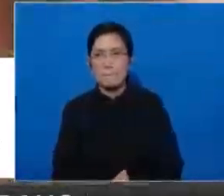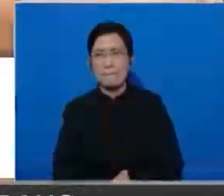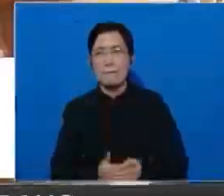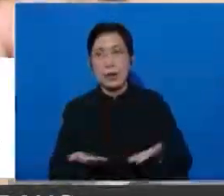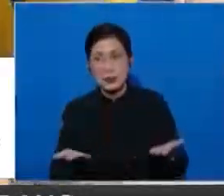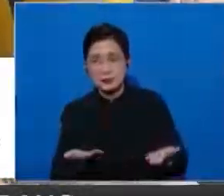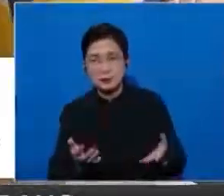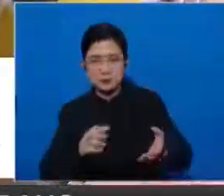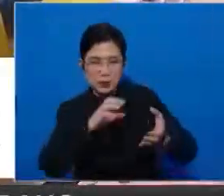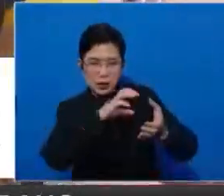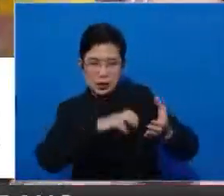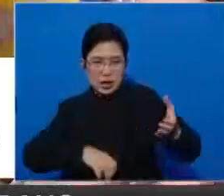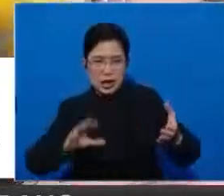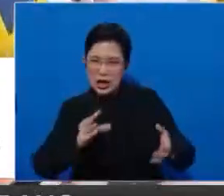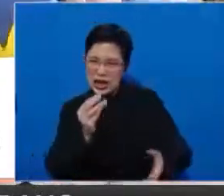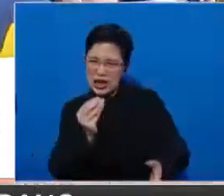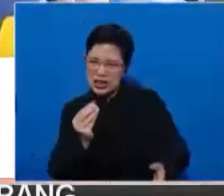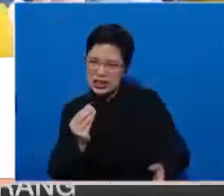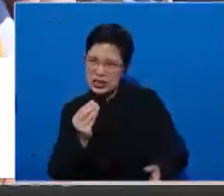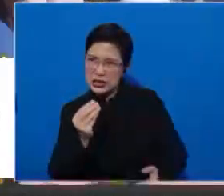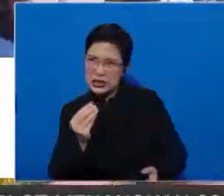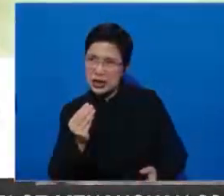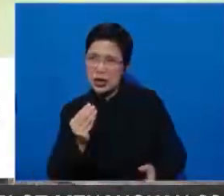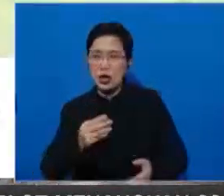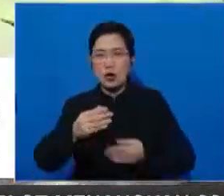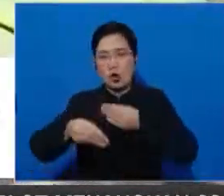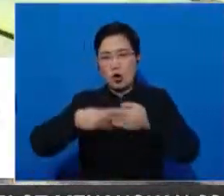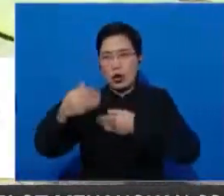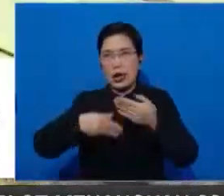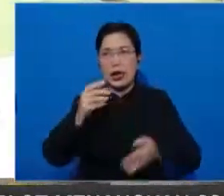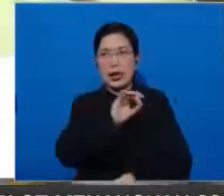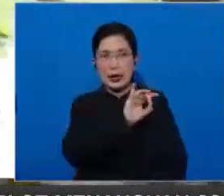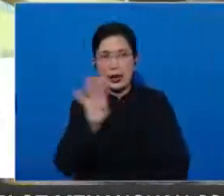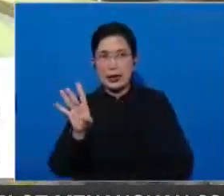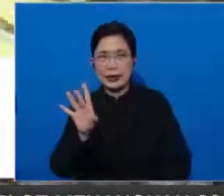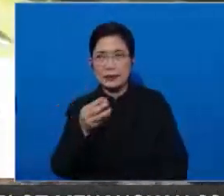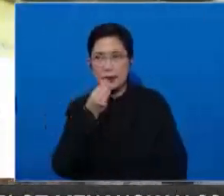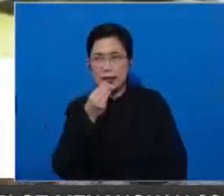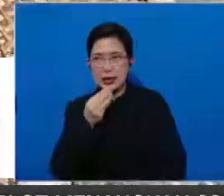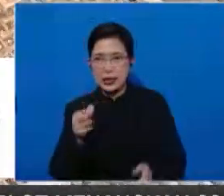Biasanya pepaya tidak akan kering maksimal dan diolah menjadi kudapan lain. Pepaya